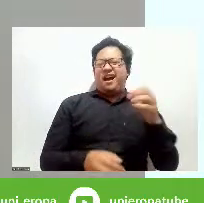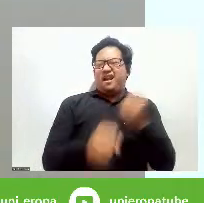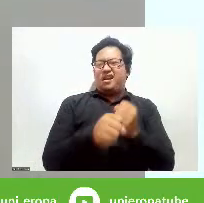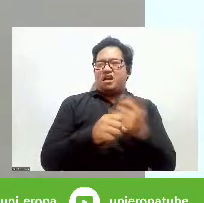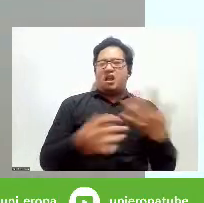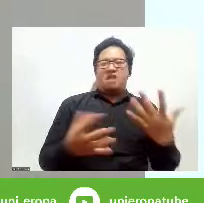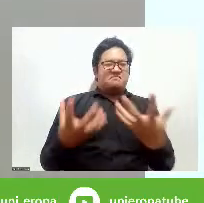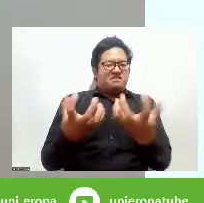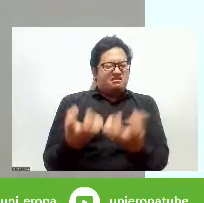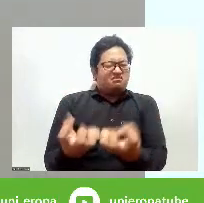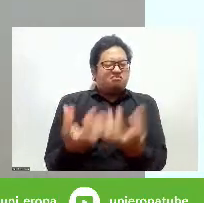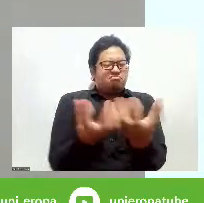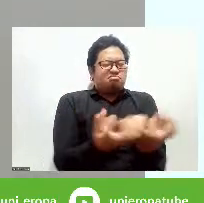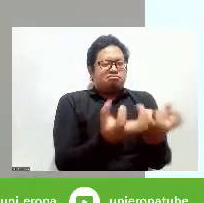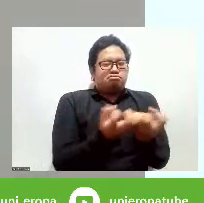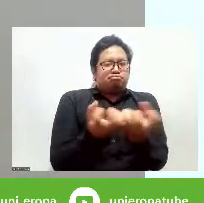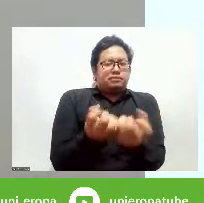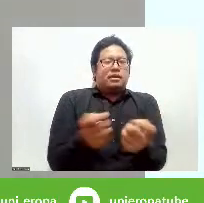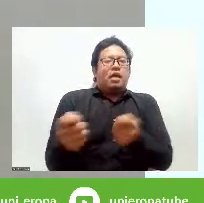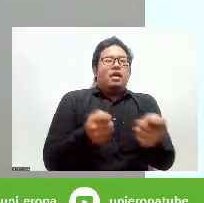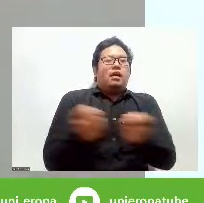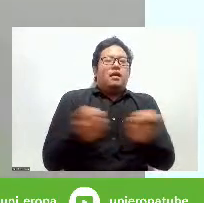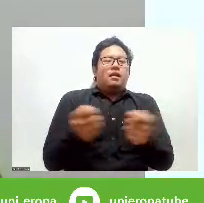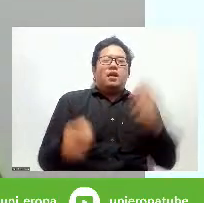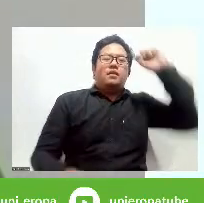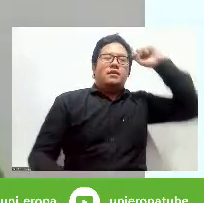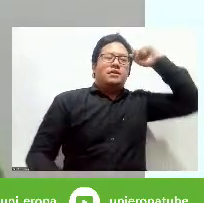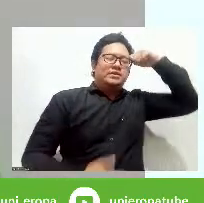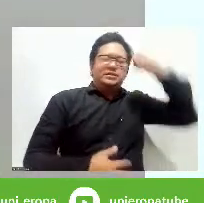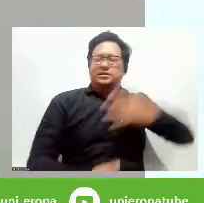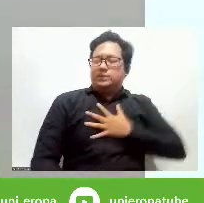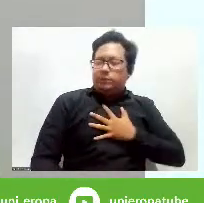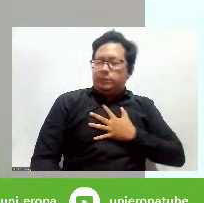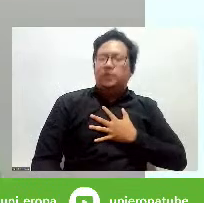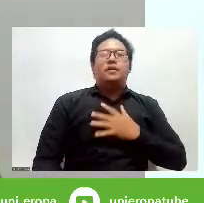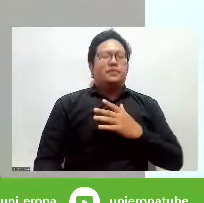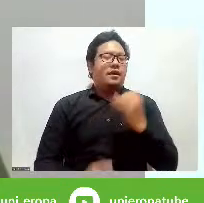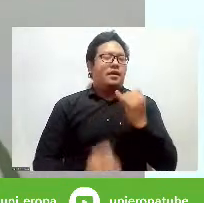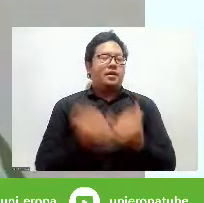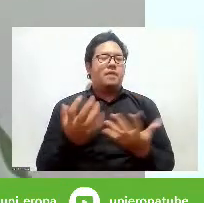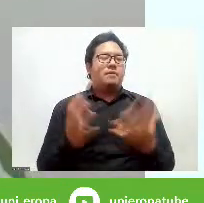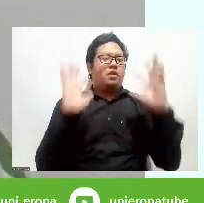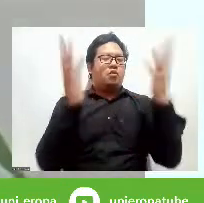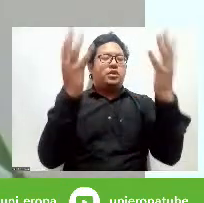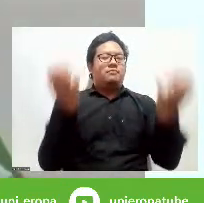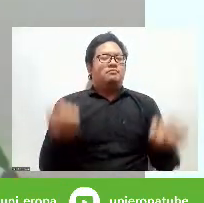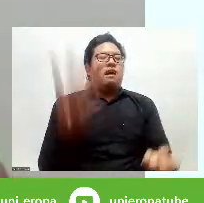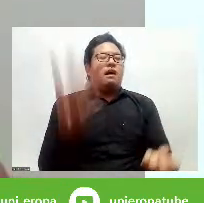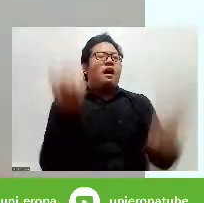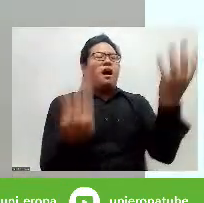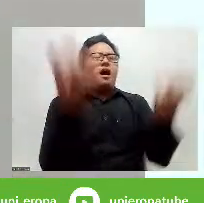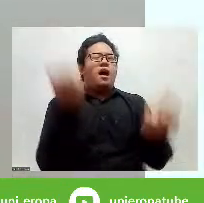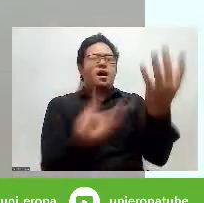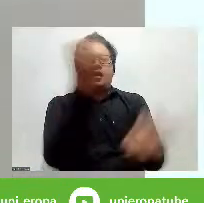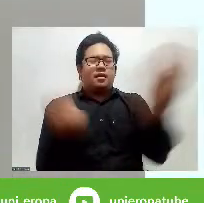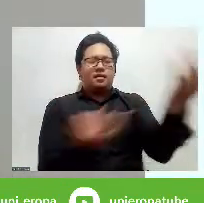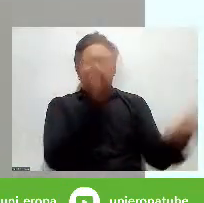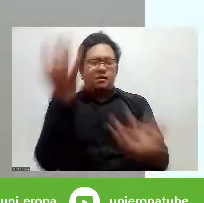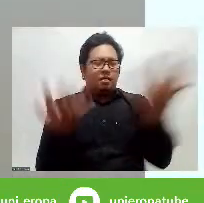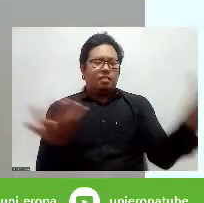menyebabkan kebakaran hutan dan lahan Hai Seperti contohnya di 2015